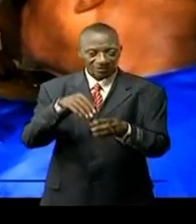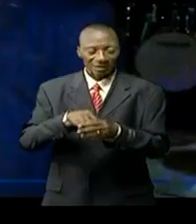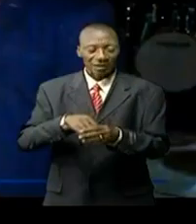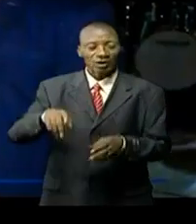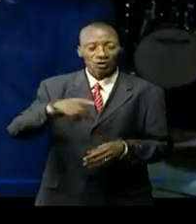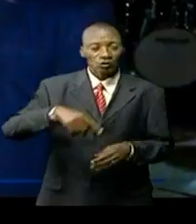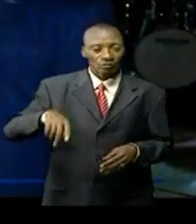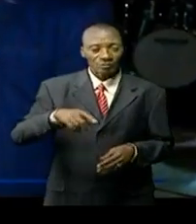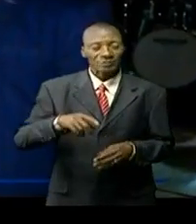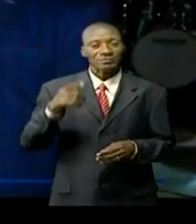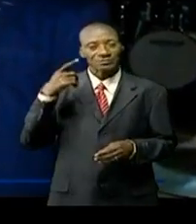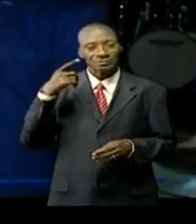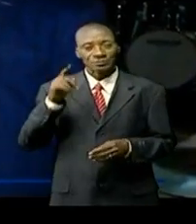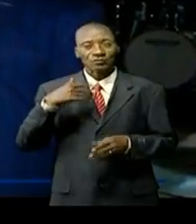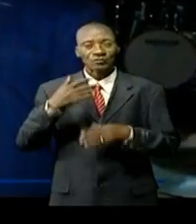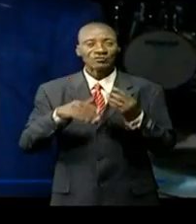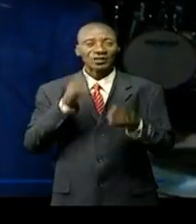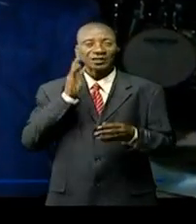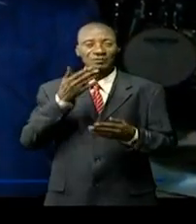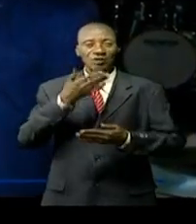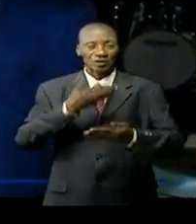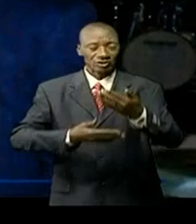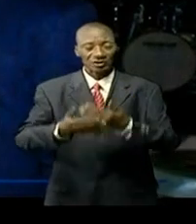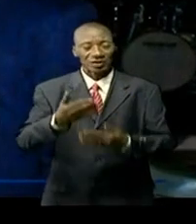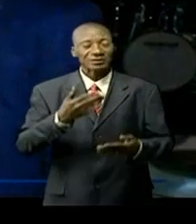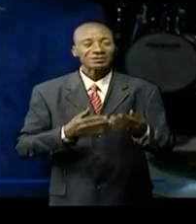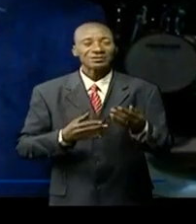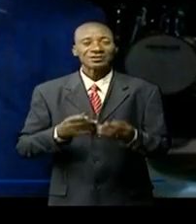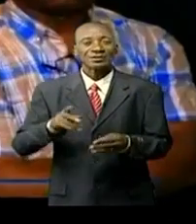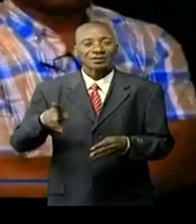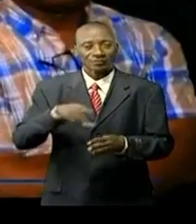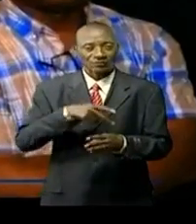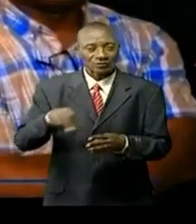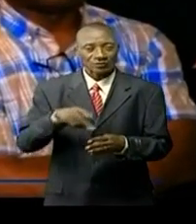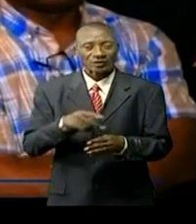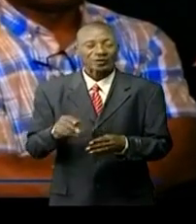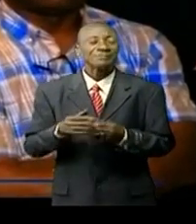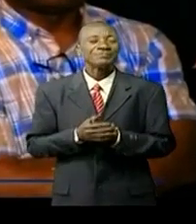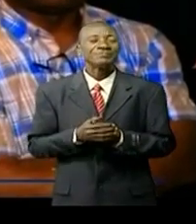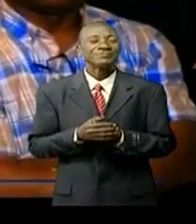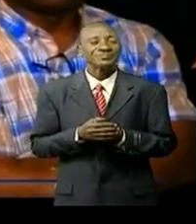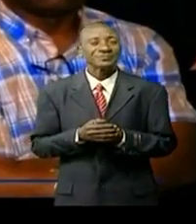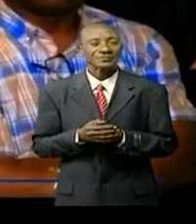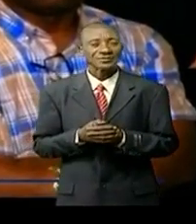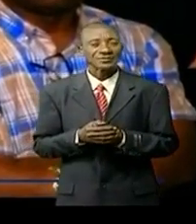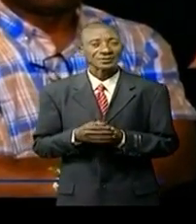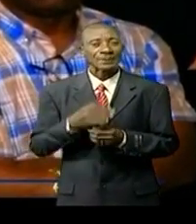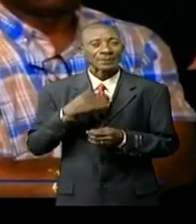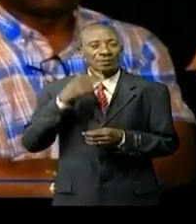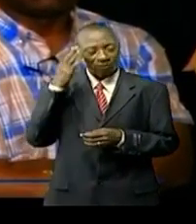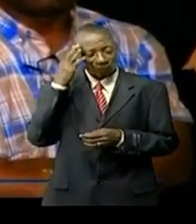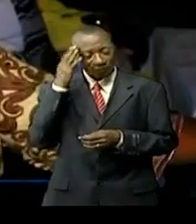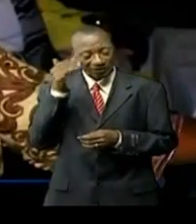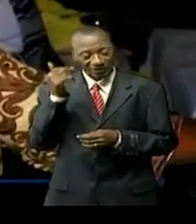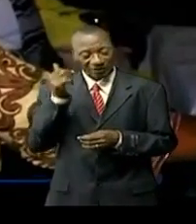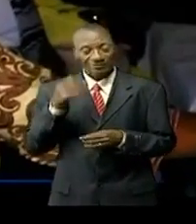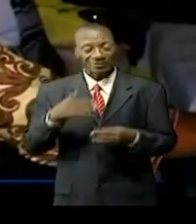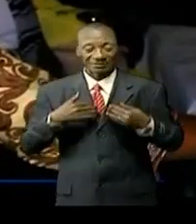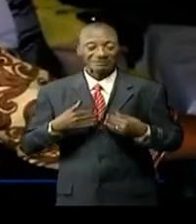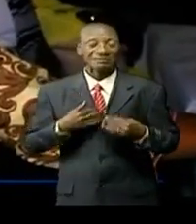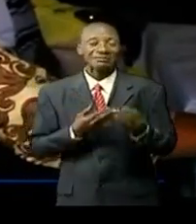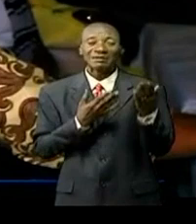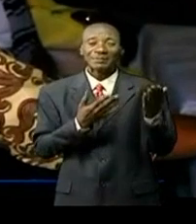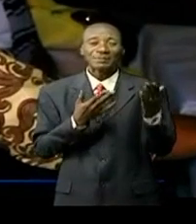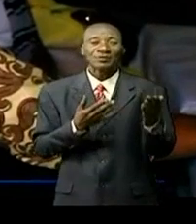pour des échanges scientifiques et professionnels. Cette soirée est à la fois une rencontre de renforcement des capacités au service de